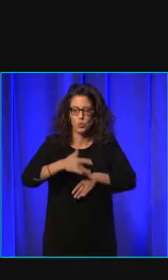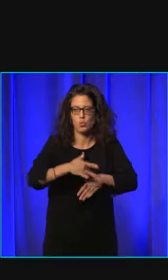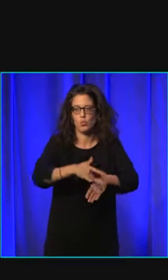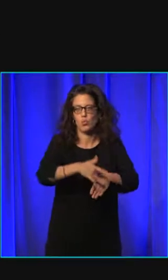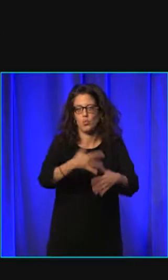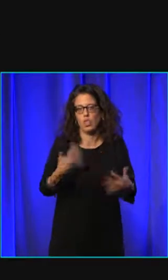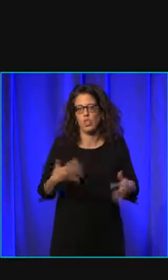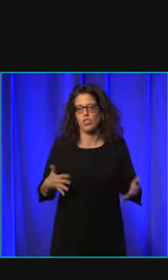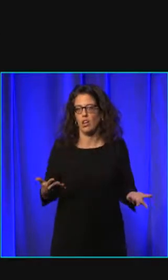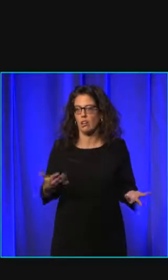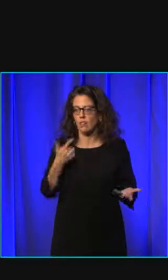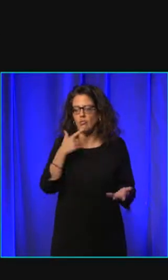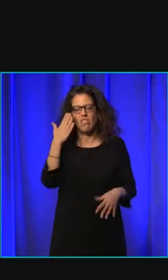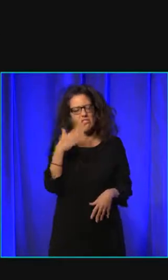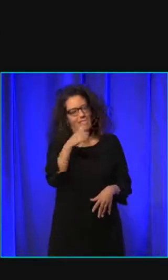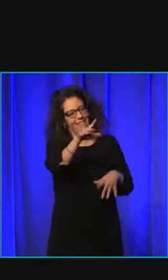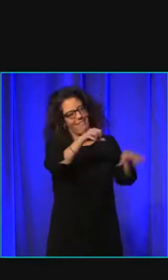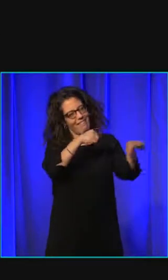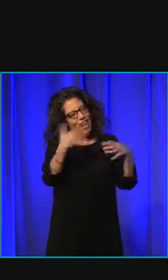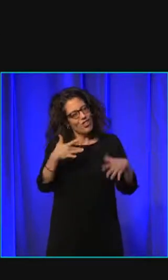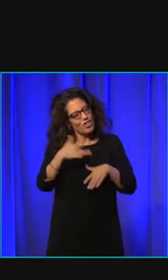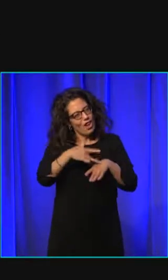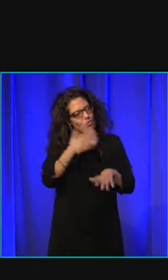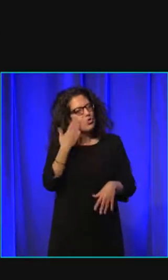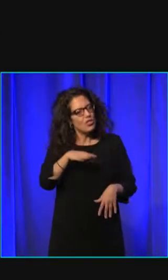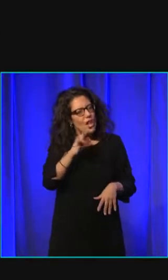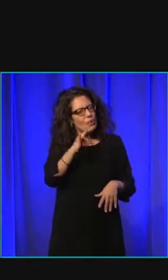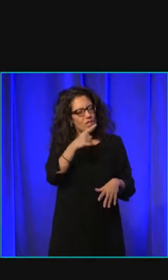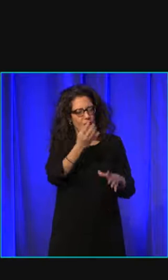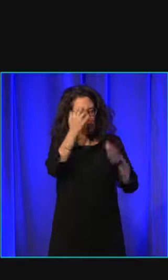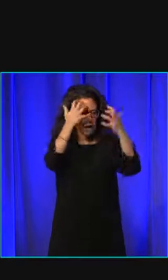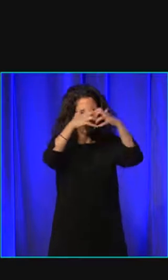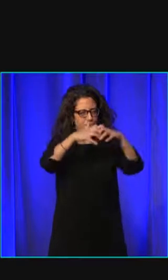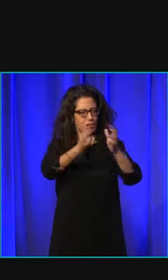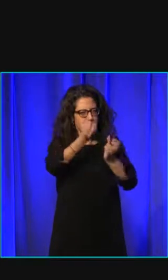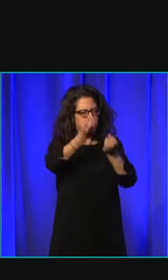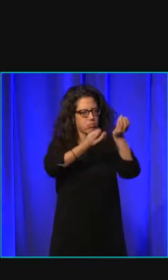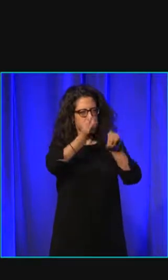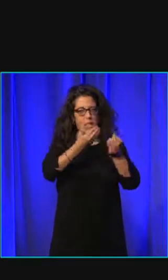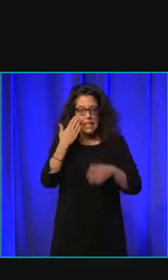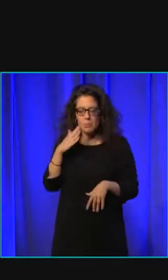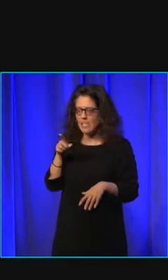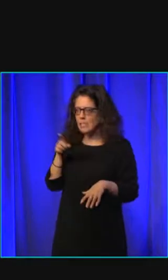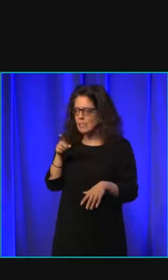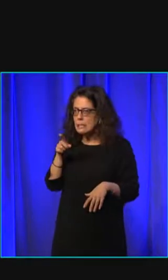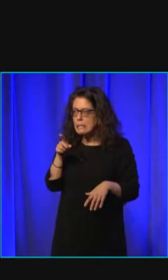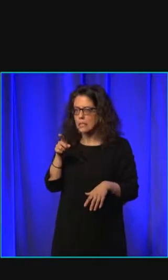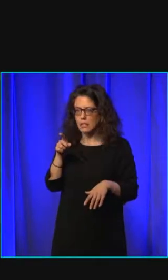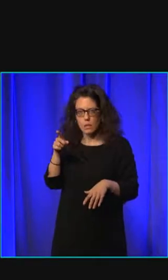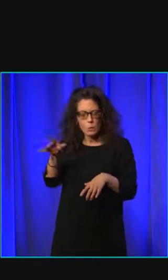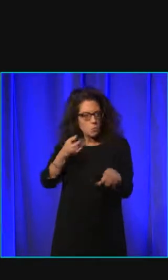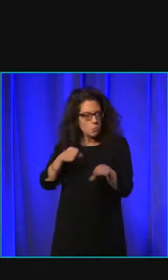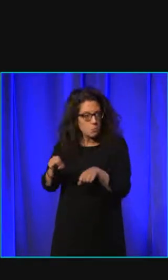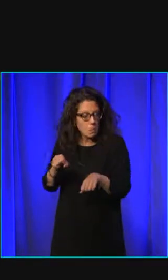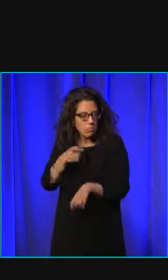savoir faire l'action motrice que l'on observe. Si on ne sait pas faire l'action motrice que l'on